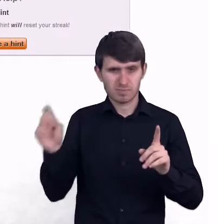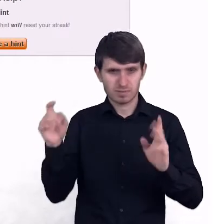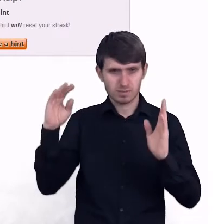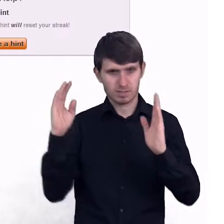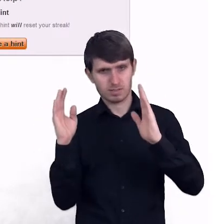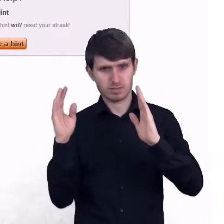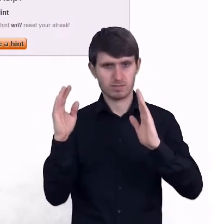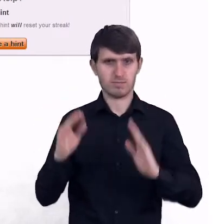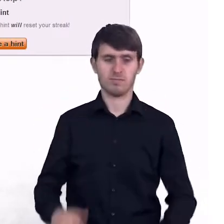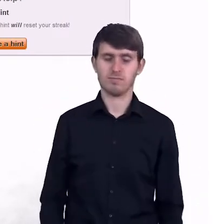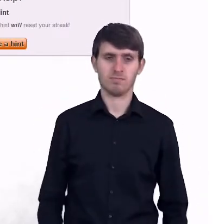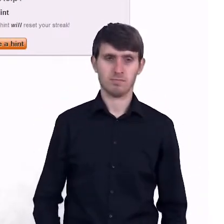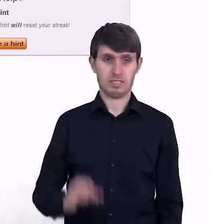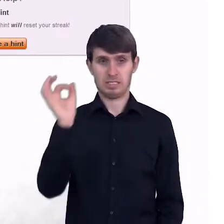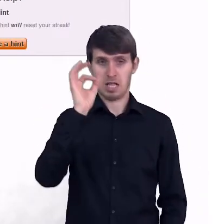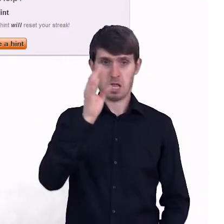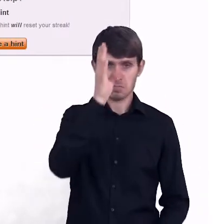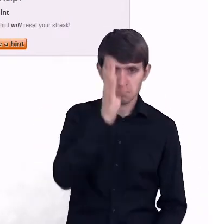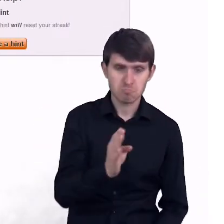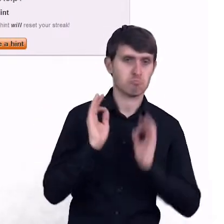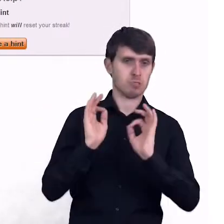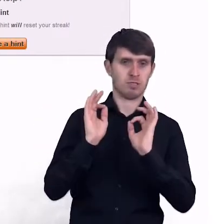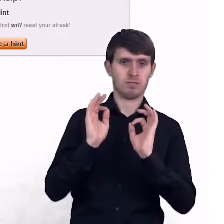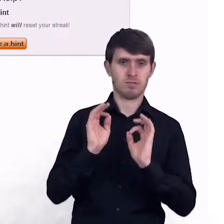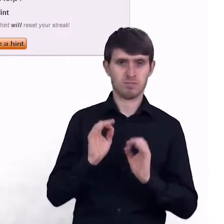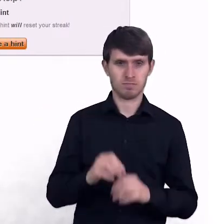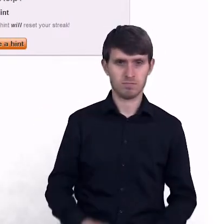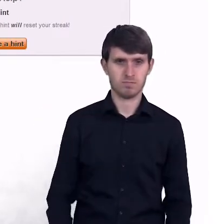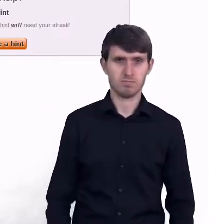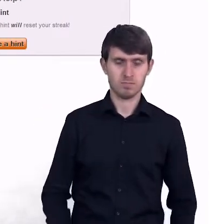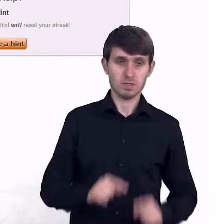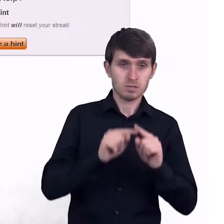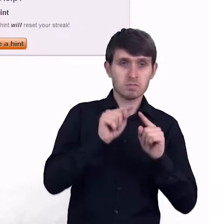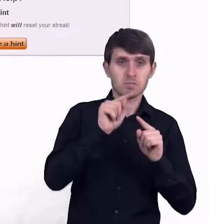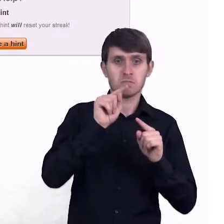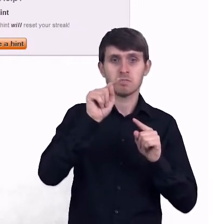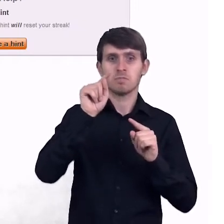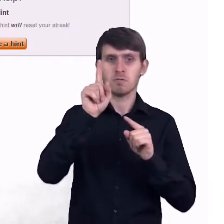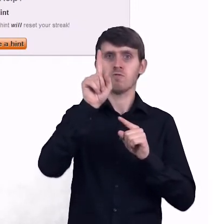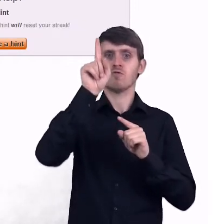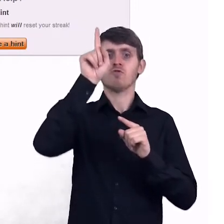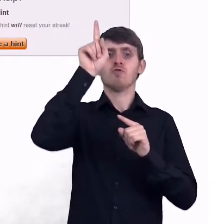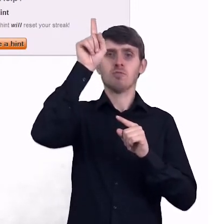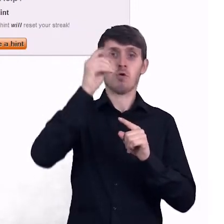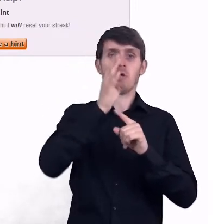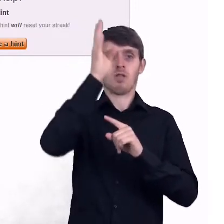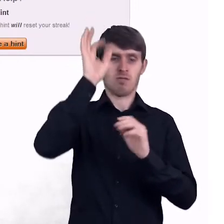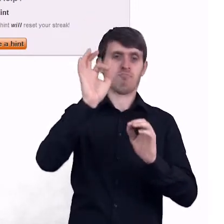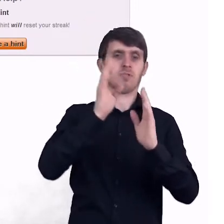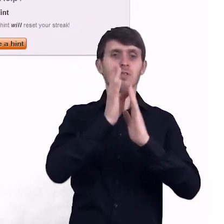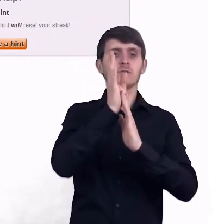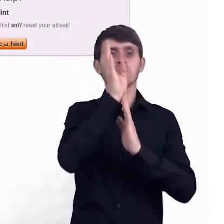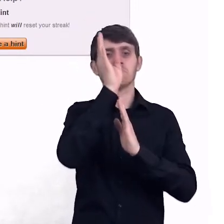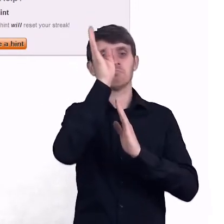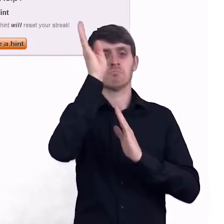obrócimy jeszcze trochę linia zero jest tutaj No i jeśli podąży